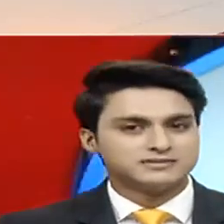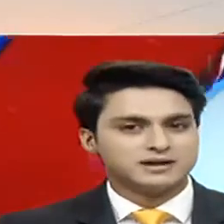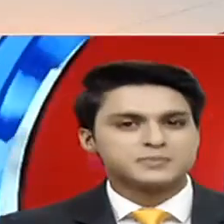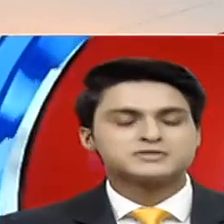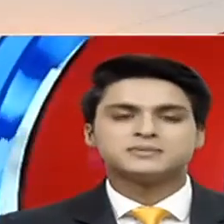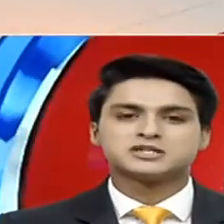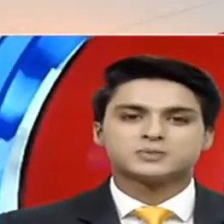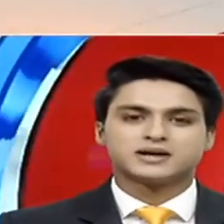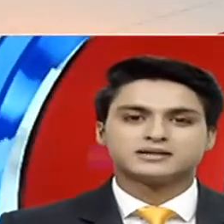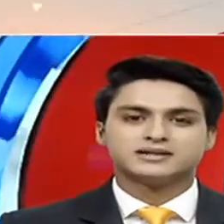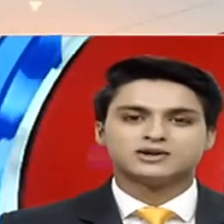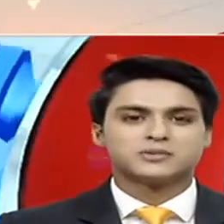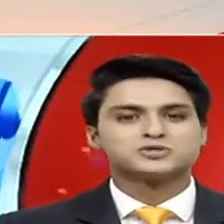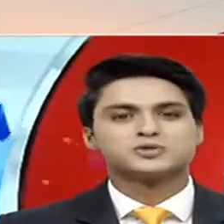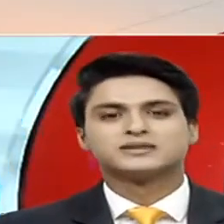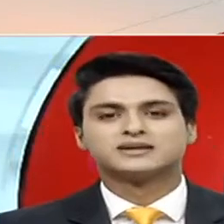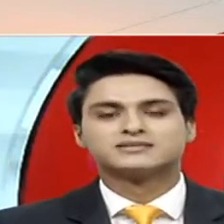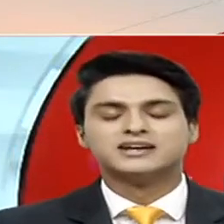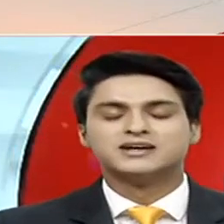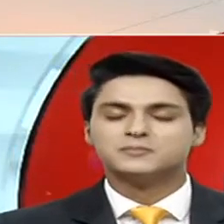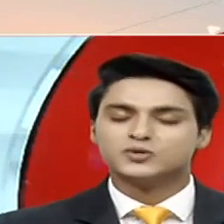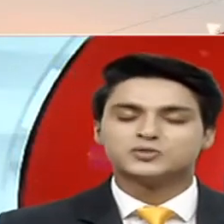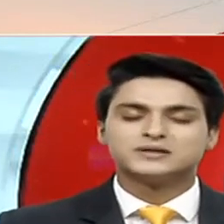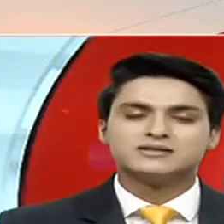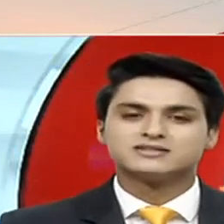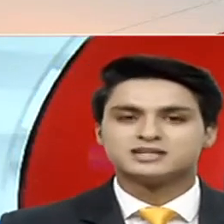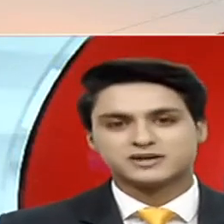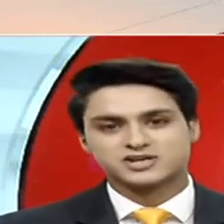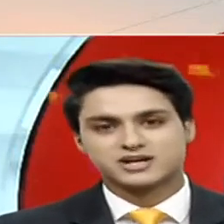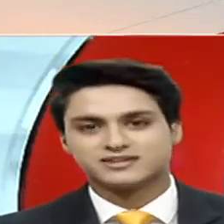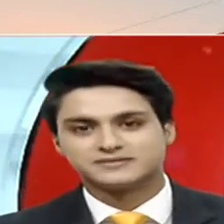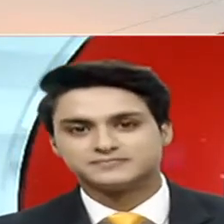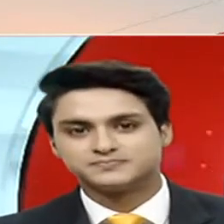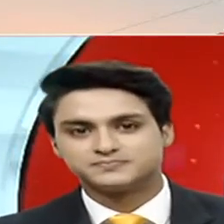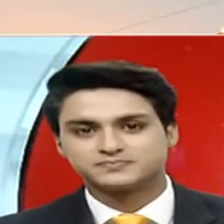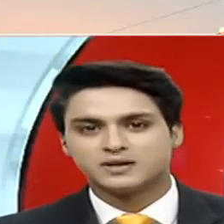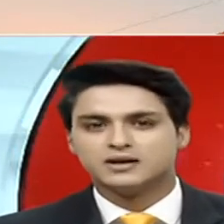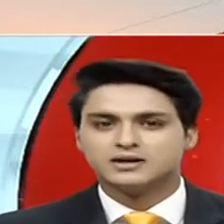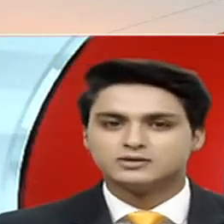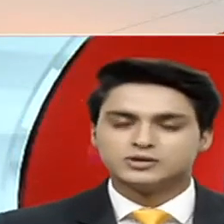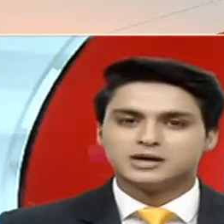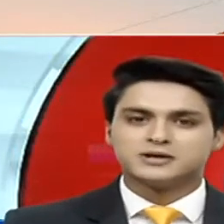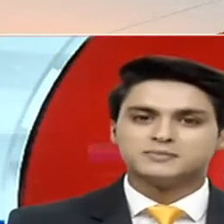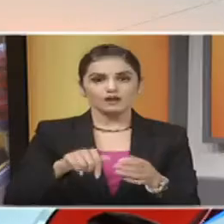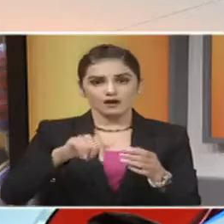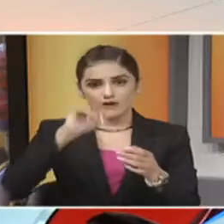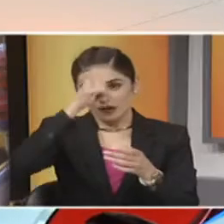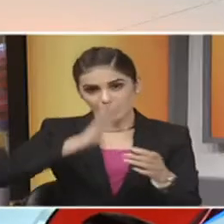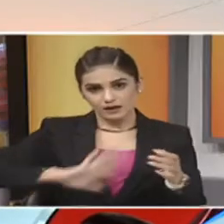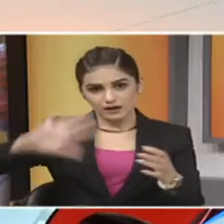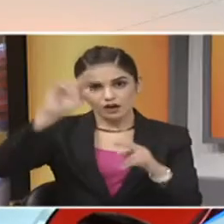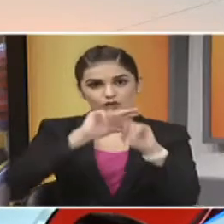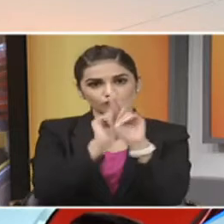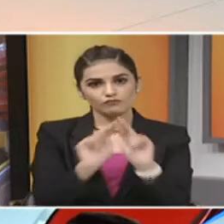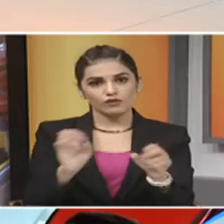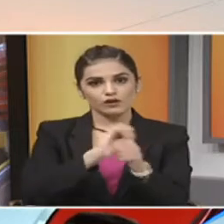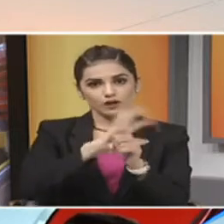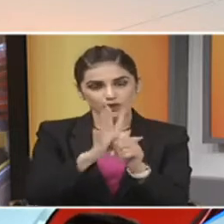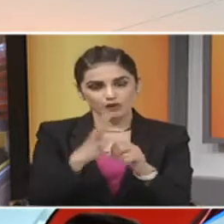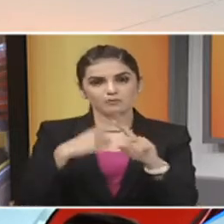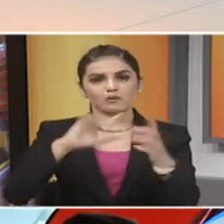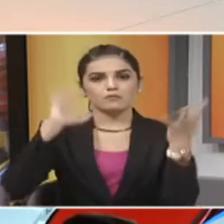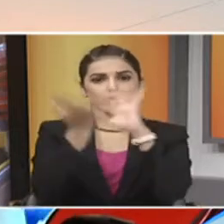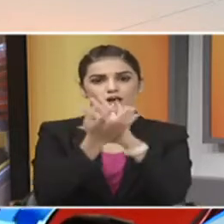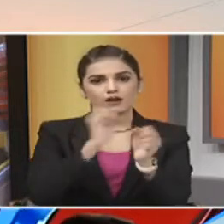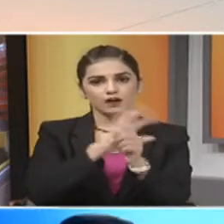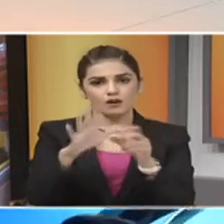यह देखिए बाद आप सभी का स्वागत है और अब शुरुआत करते हैं मुख्य समाचार कि दुनिया भर में कोरोना वायरस के कहर